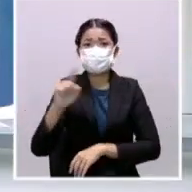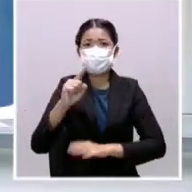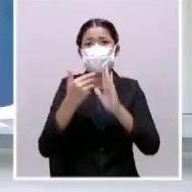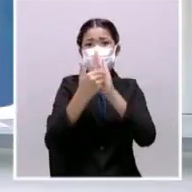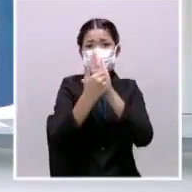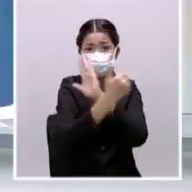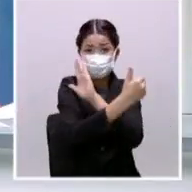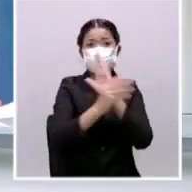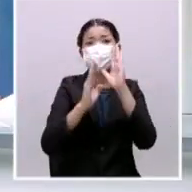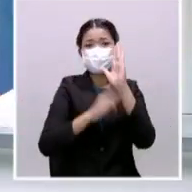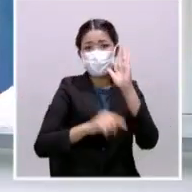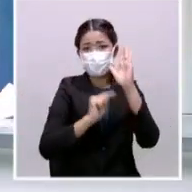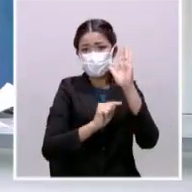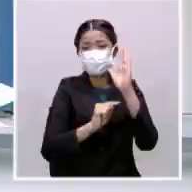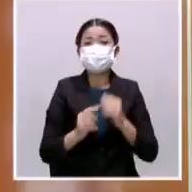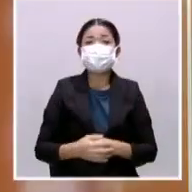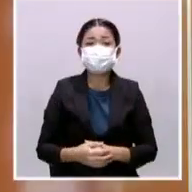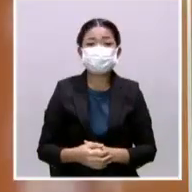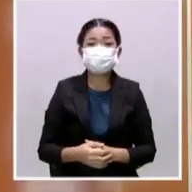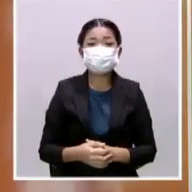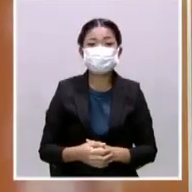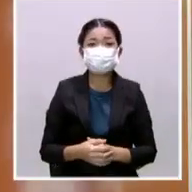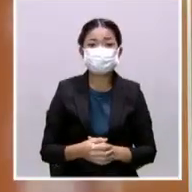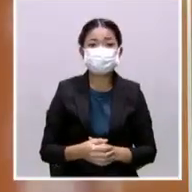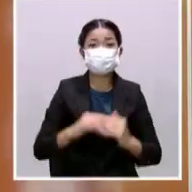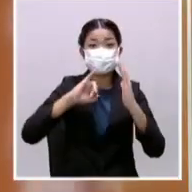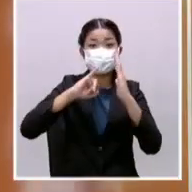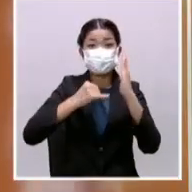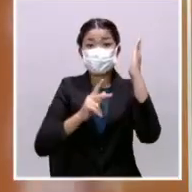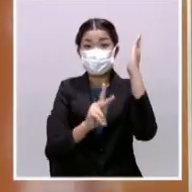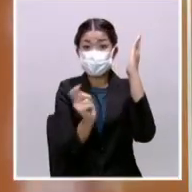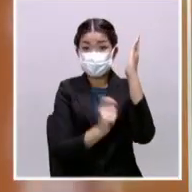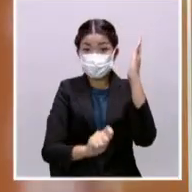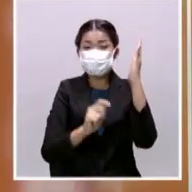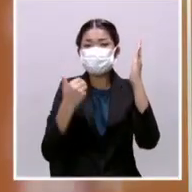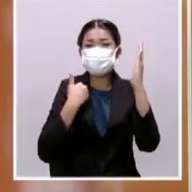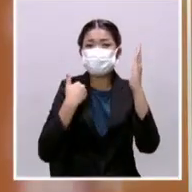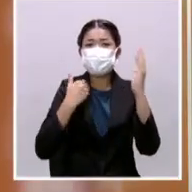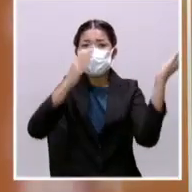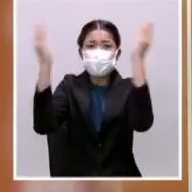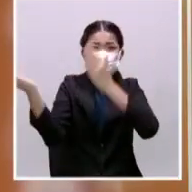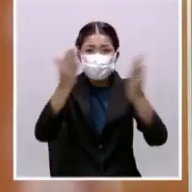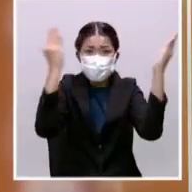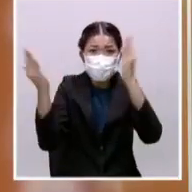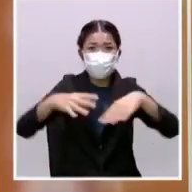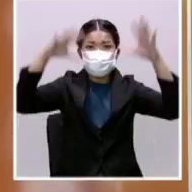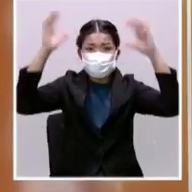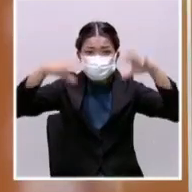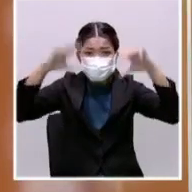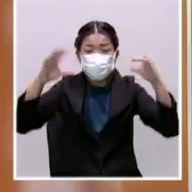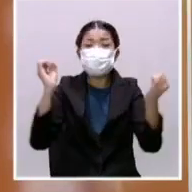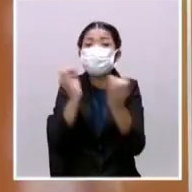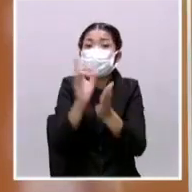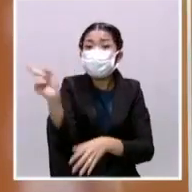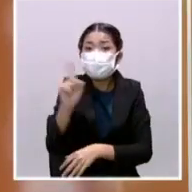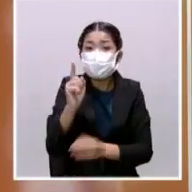คตะวันออกแล้วก็ภาคใต้นั่นเองนะครับขณะเดียวกันในพื้นที่จังหวัดกระบี่ครับเจอลมเจอฝนรุนแรงเลยนะครับส่งผ